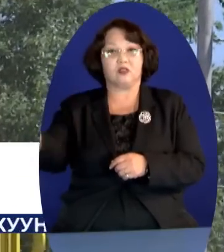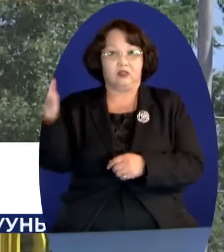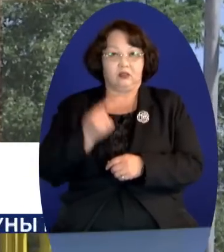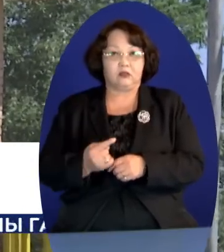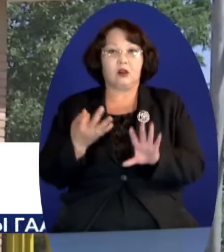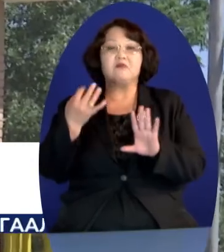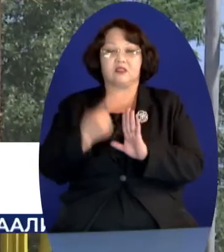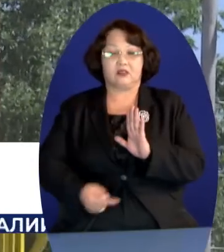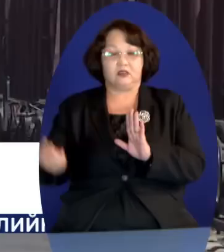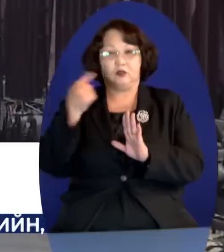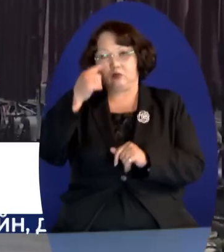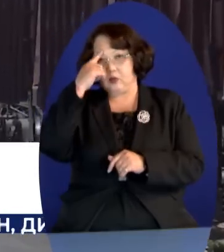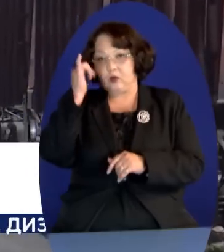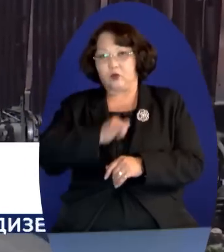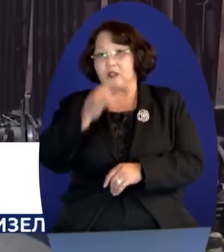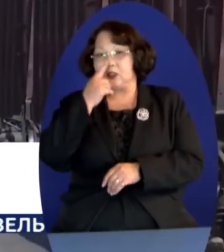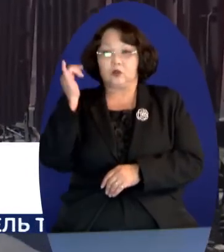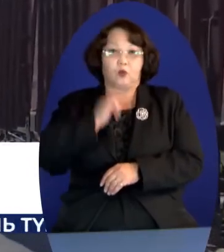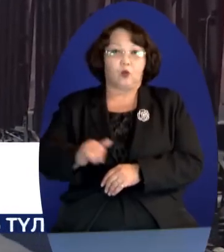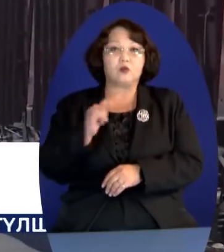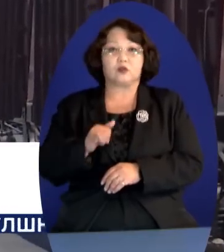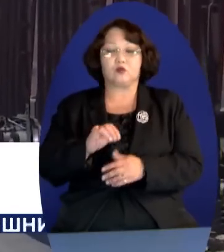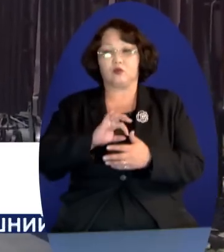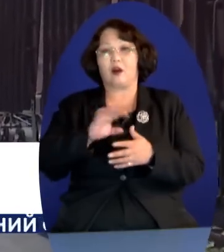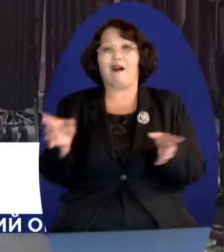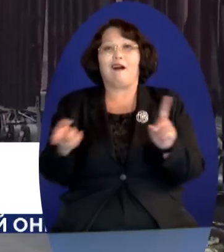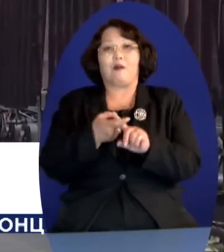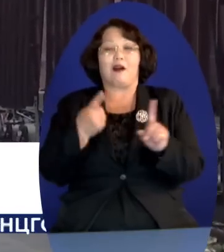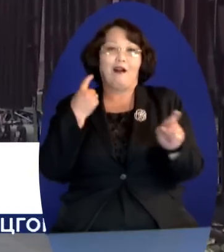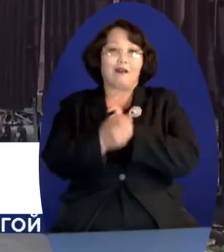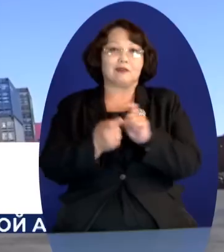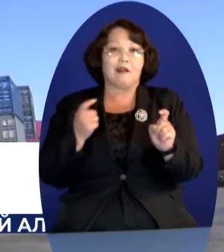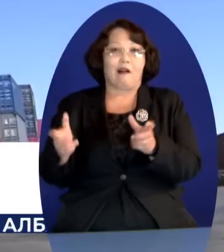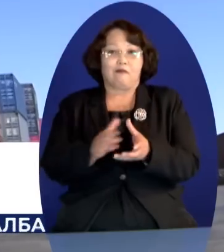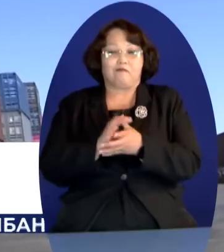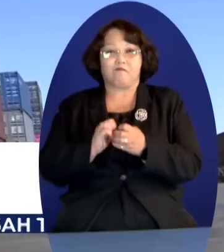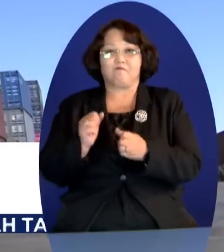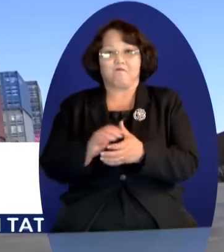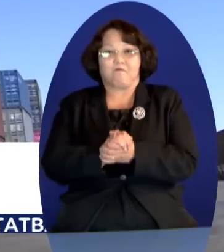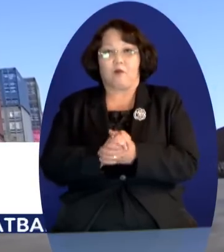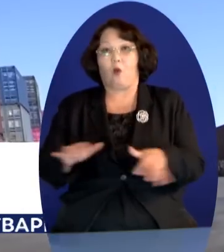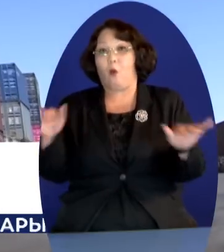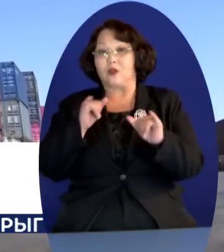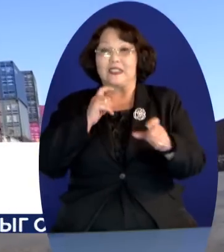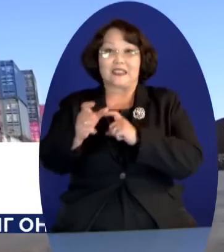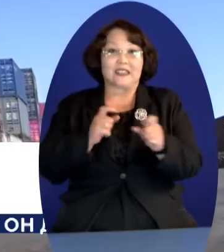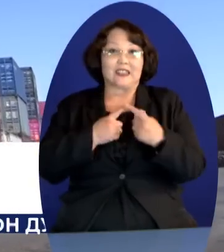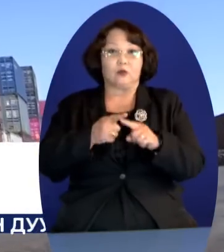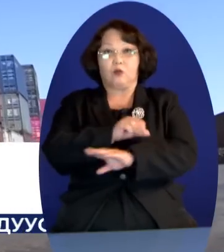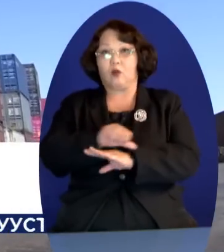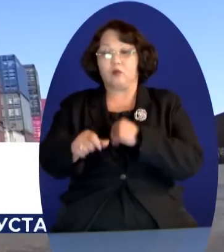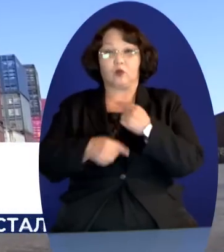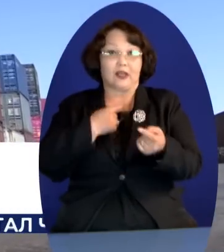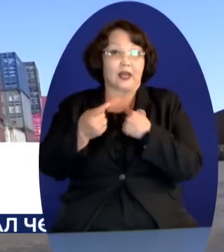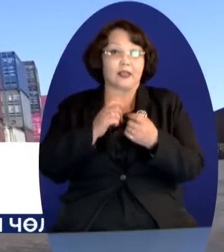удаагийн альчлалаар Монгол Улс бүгд найрамдах хятад ард улсын иж бүрэн түншлэлийн харилцаагаа бэхжүүлэх хоёр орны эдийн засаг, хилийн боомтын талаар хэлцгэр